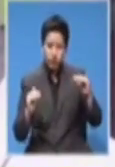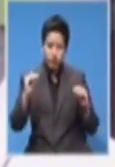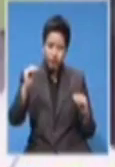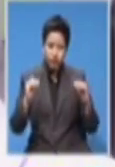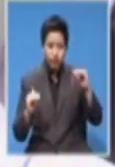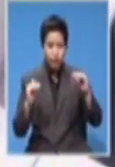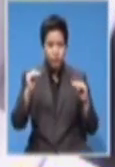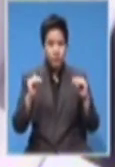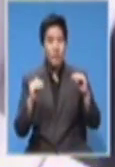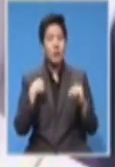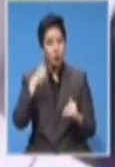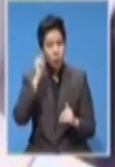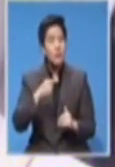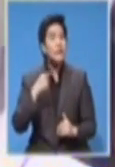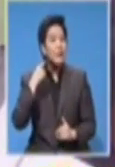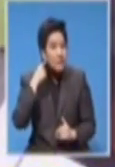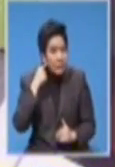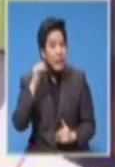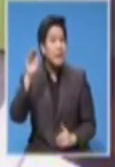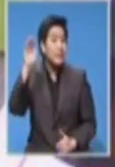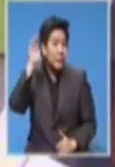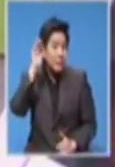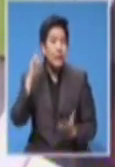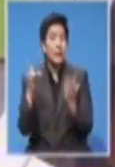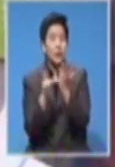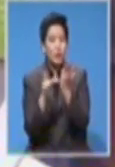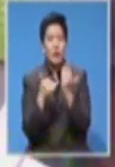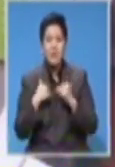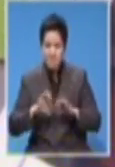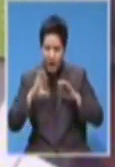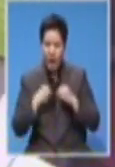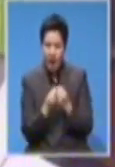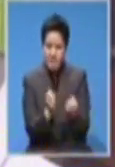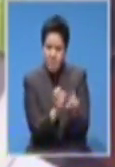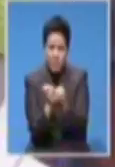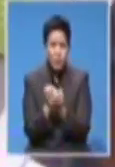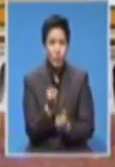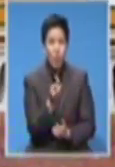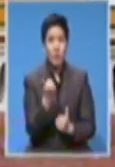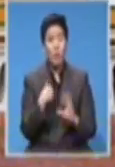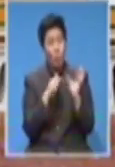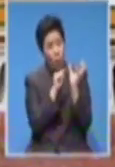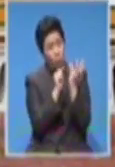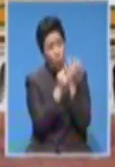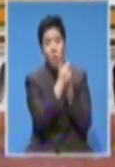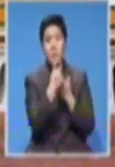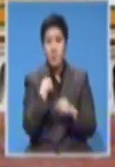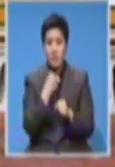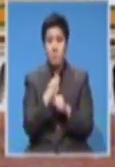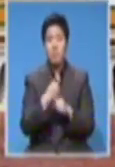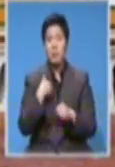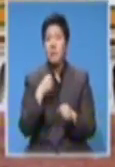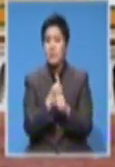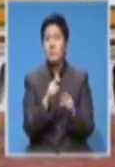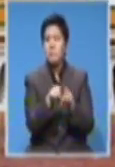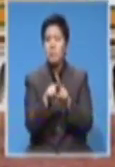เชื่อมั่นในเทคโนโลยีนะรัฐบาลก็จะทำให้เกิดผลกระทบน้อยที่สุดนะครับหลายประเทศในโลกเกือบทุกประเทศนะครับก็ยังมีใช้อยู่ทั้งหมดอ่ะเพียง